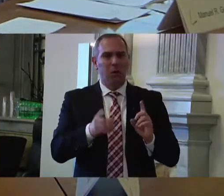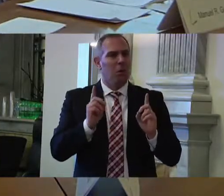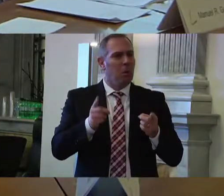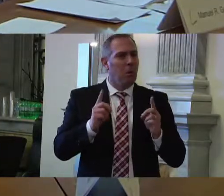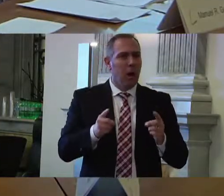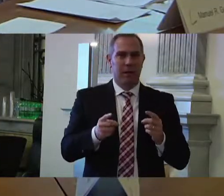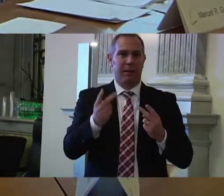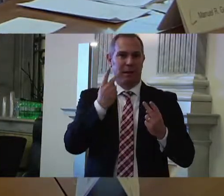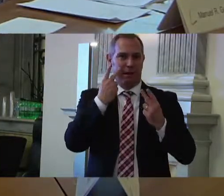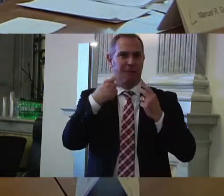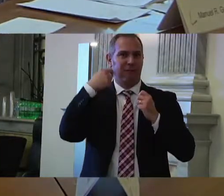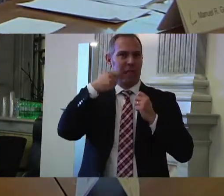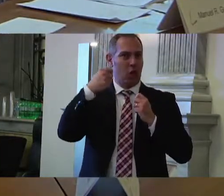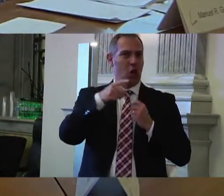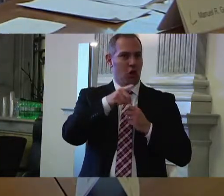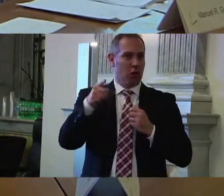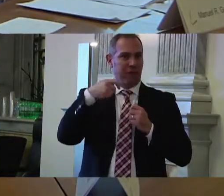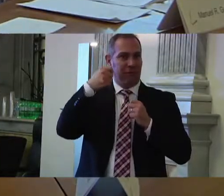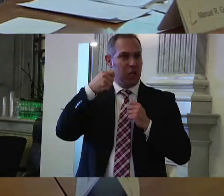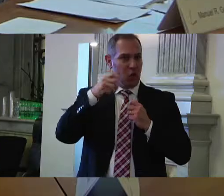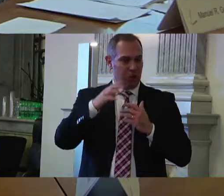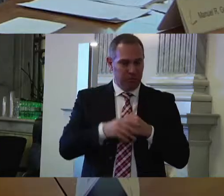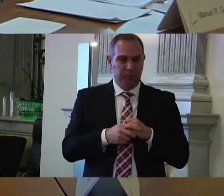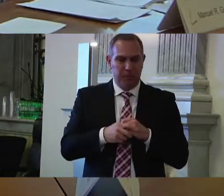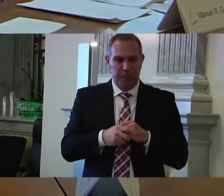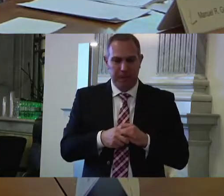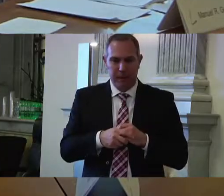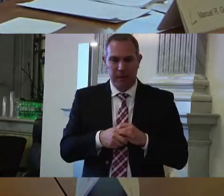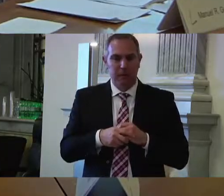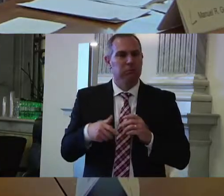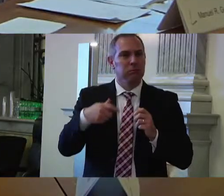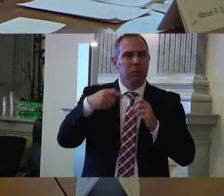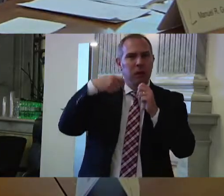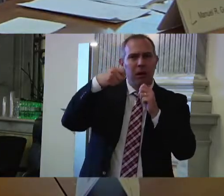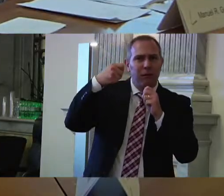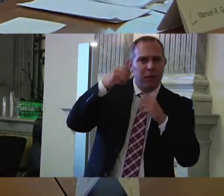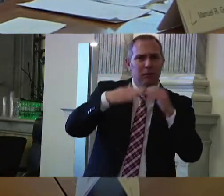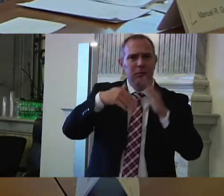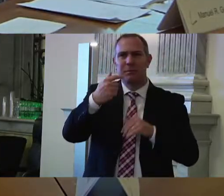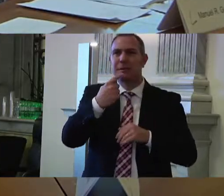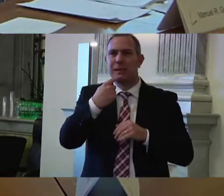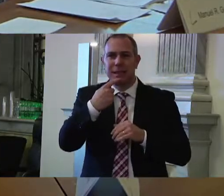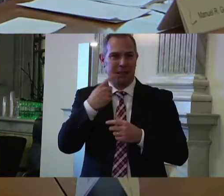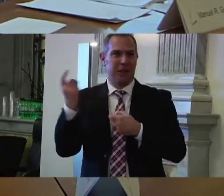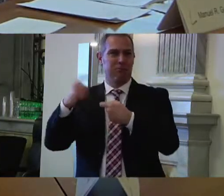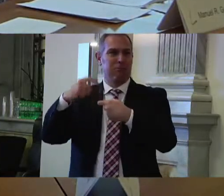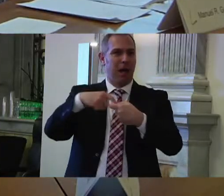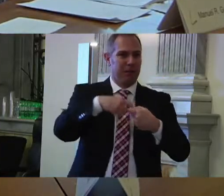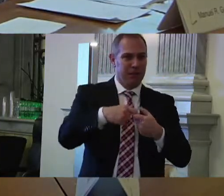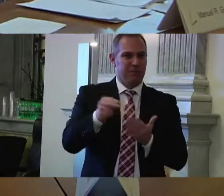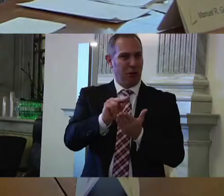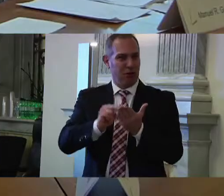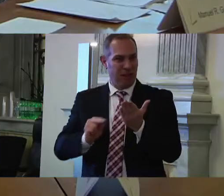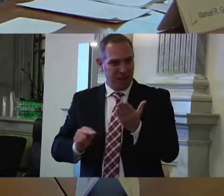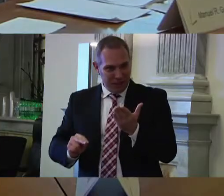materiali video che sono stati realizzati dai partner del progetto con il supporto di esperti di